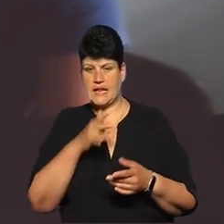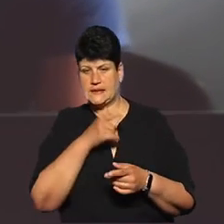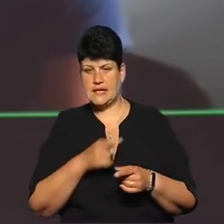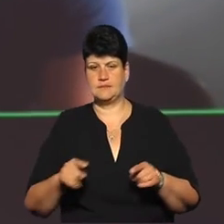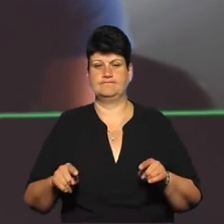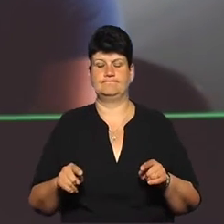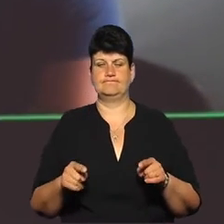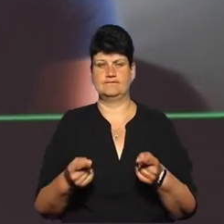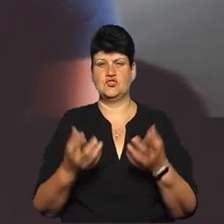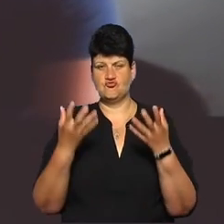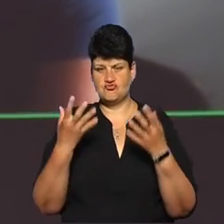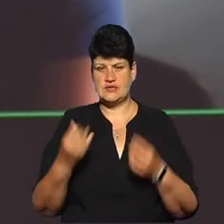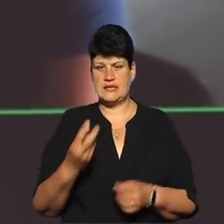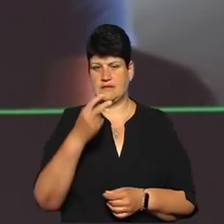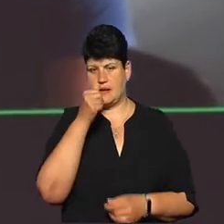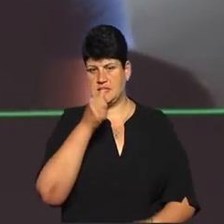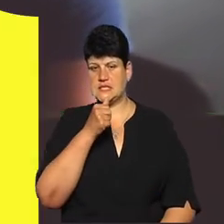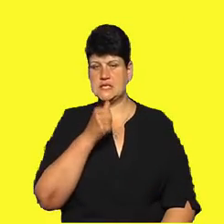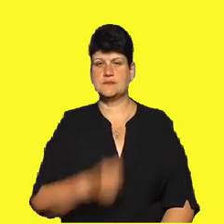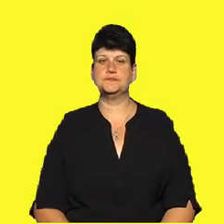вартою ще на 2 місяці.